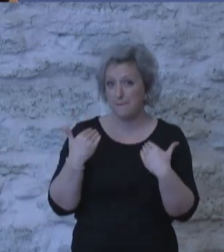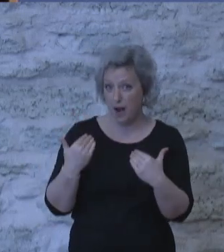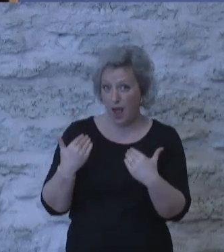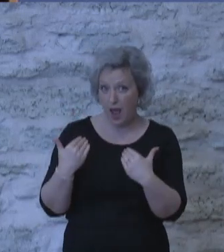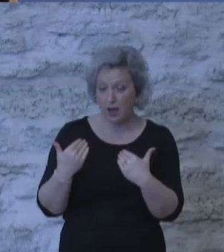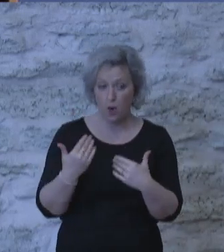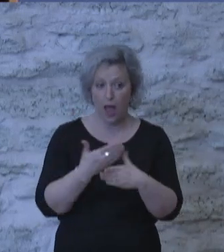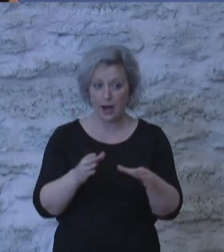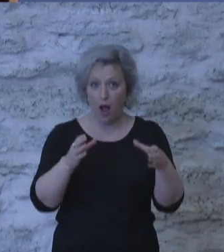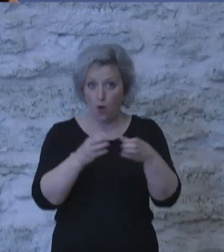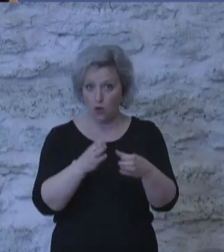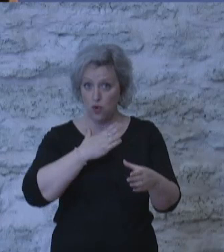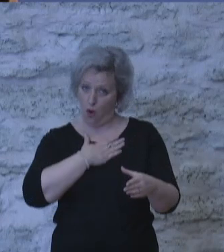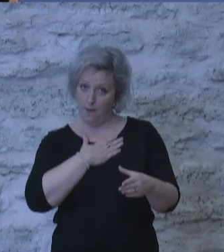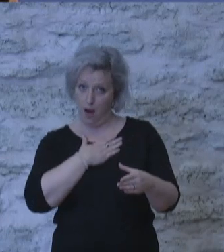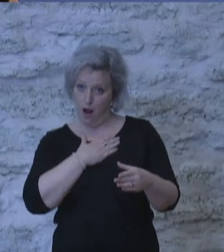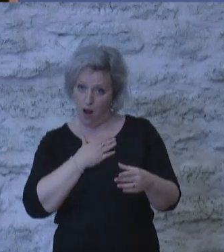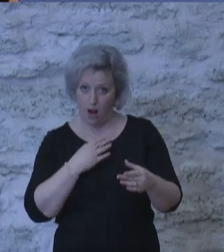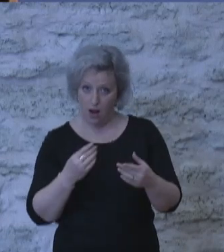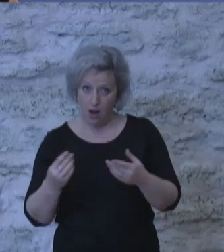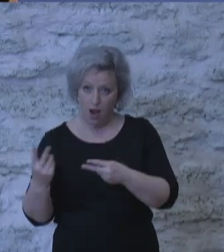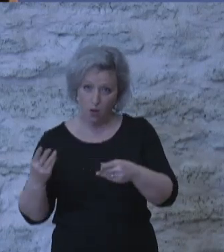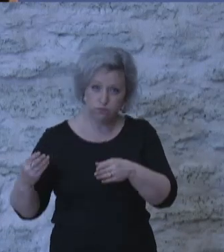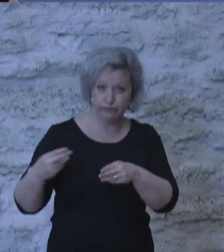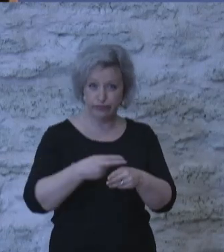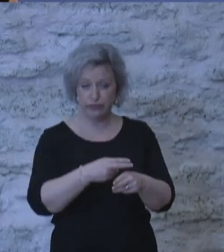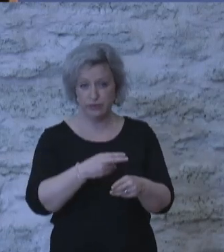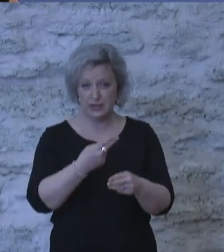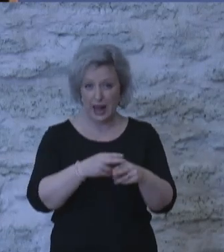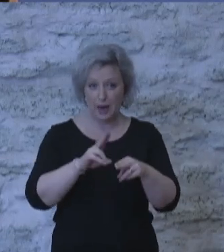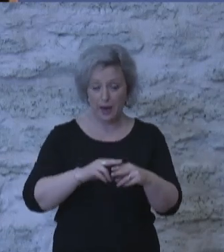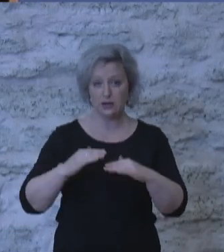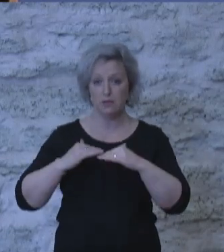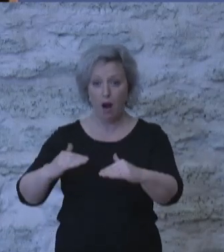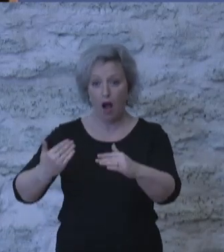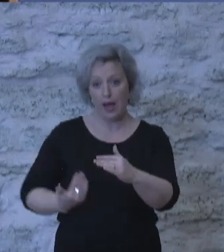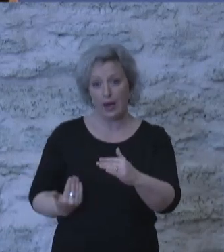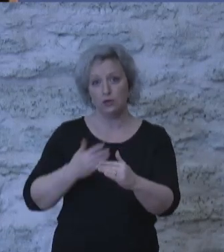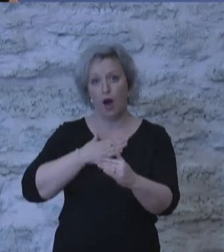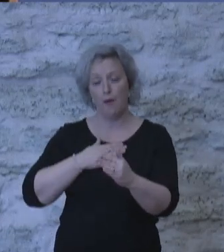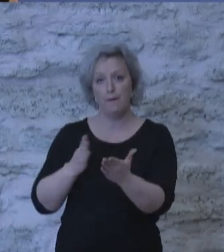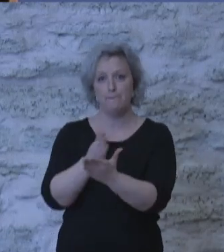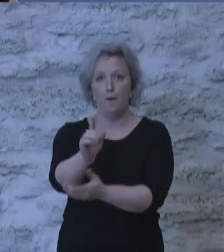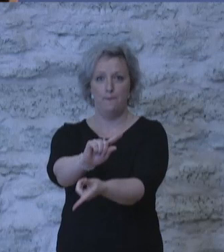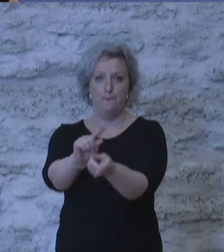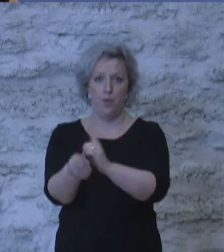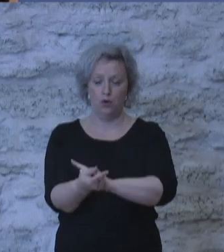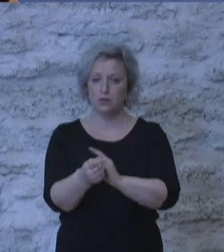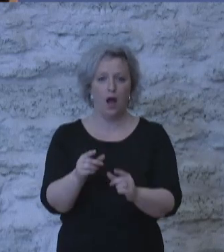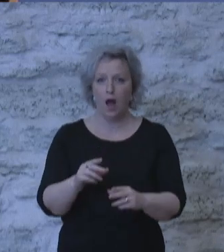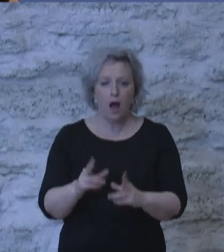Meie erakonda sellepärast, et me püüame maailu politiseerida. Ei vasta absoluutselt tõele. See, et erinevates